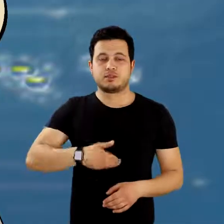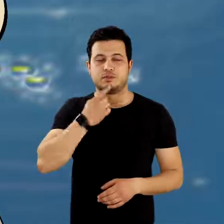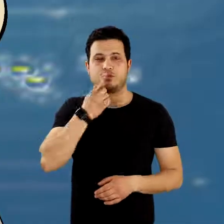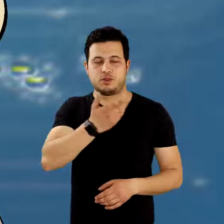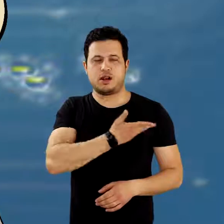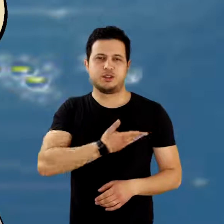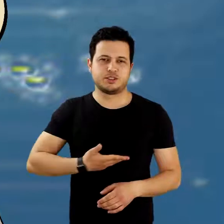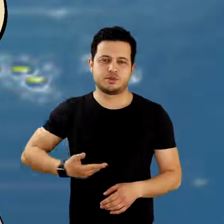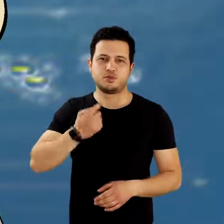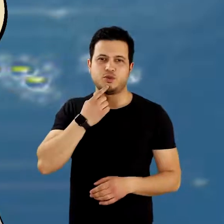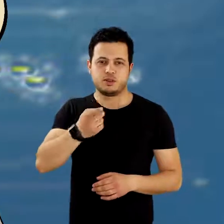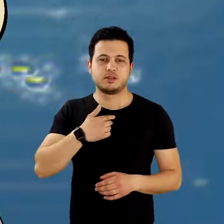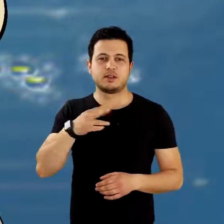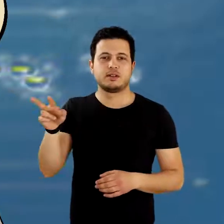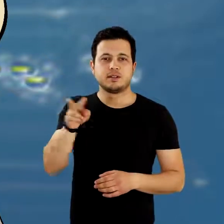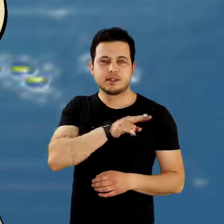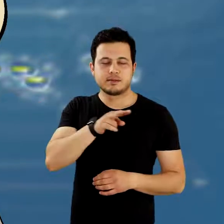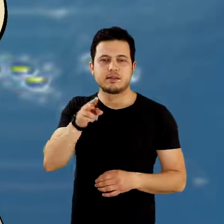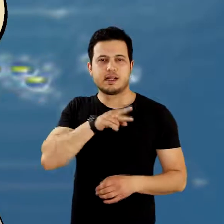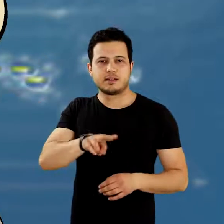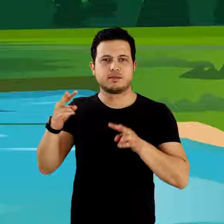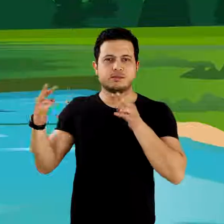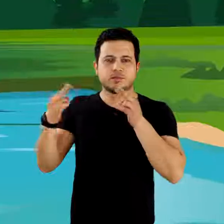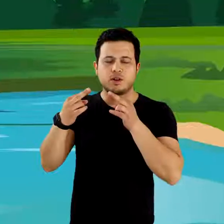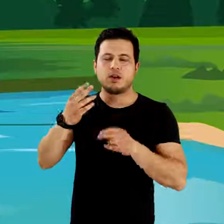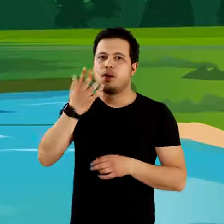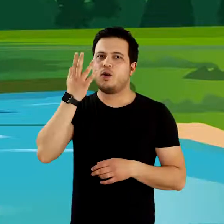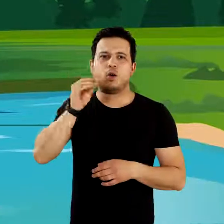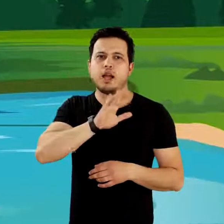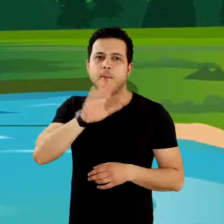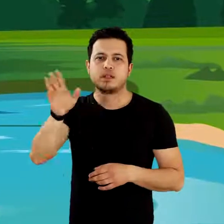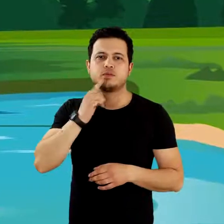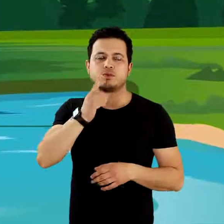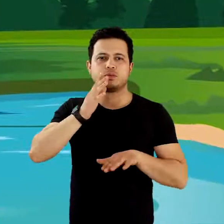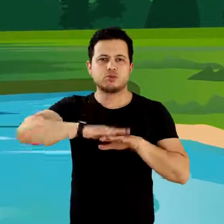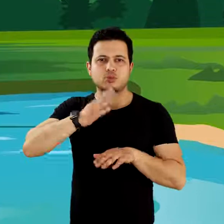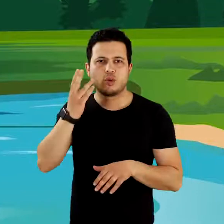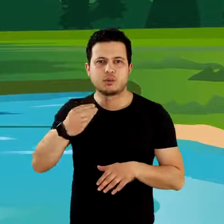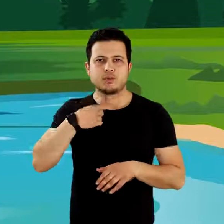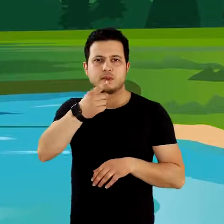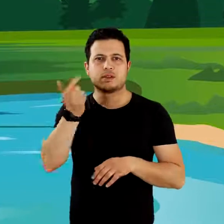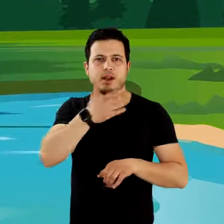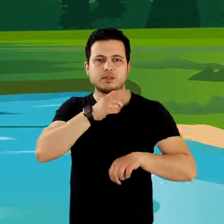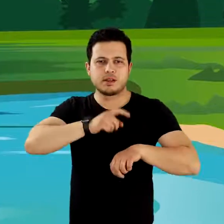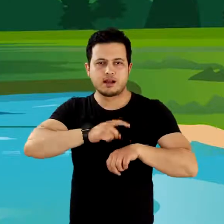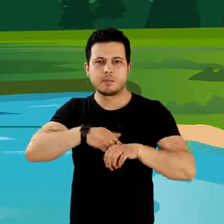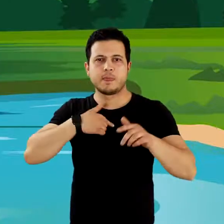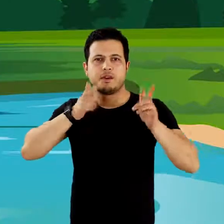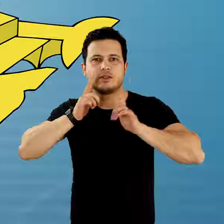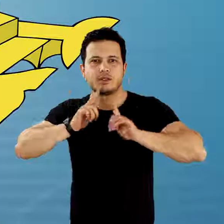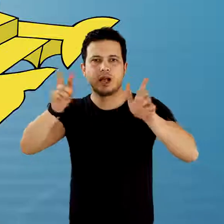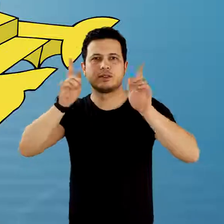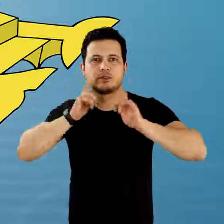İkizler birbirlerine dönüp... Olamaz! Allah aşkına ne oluyor size? Kaç saattir sesleniyorum,